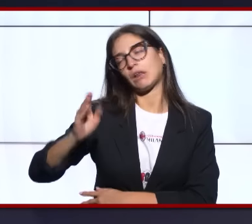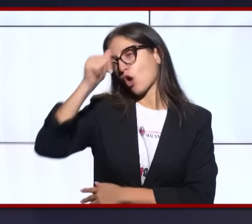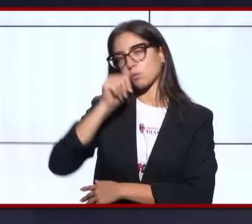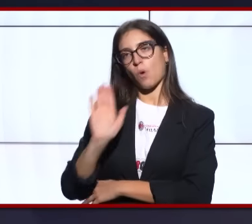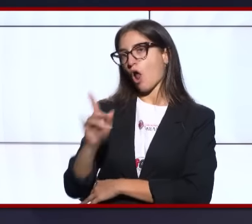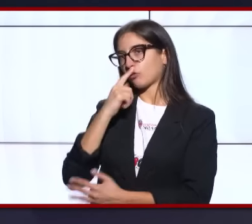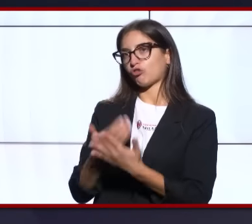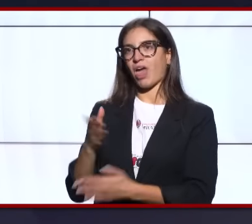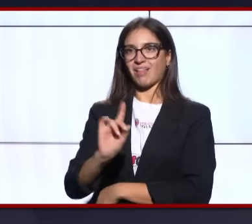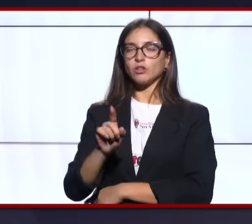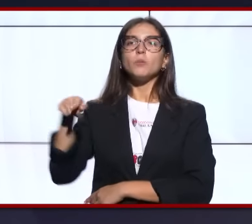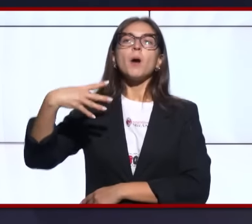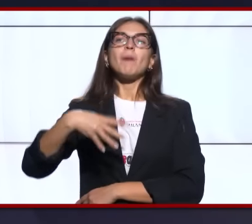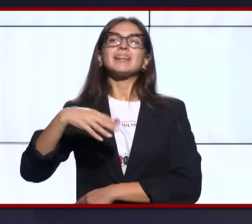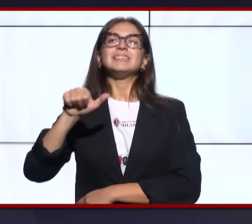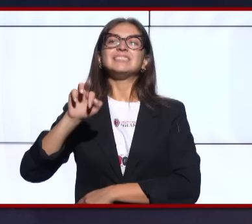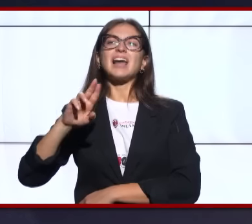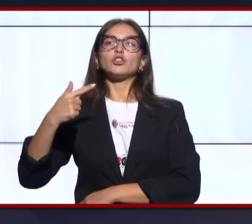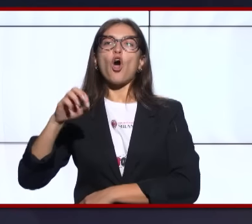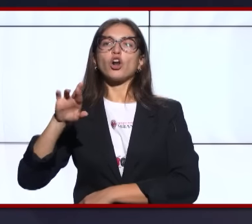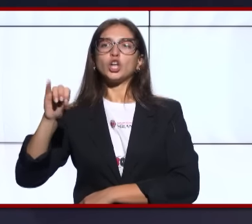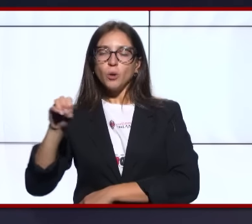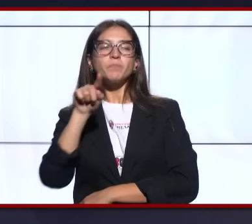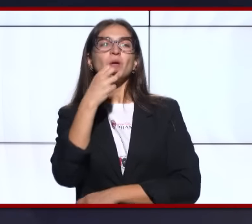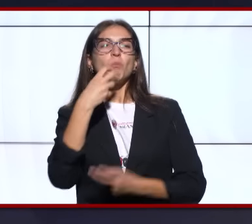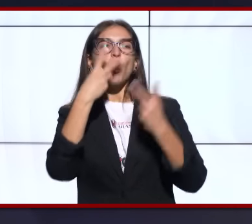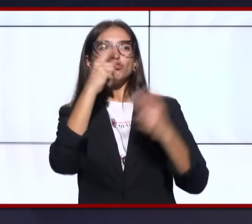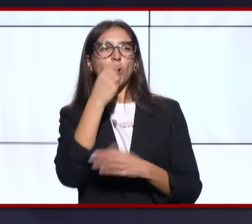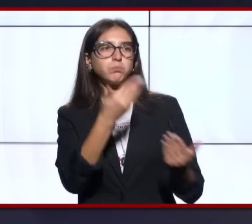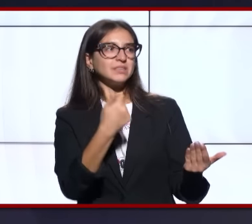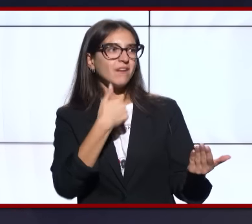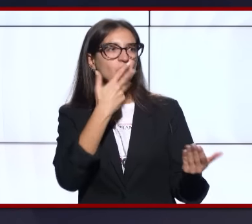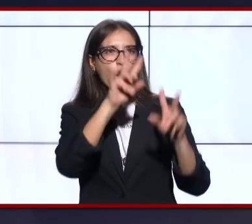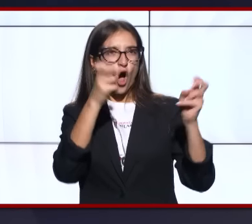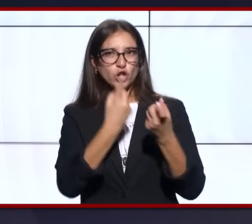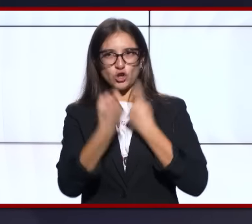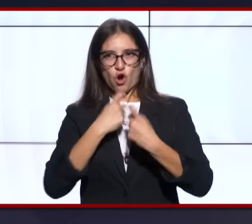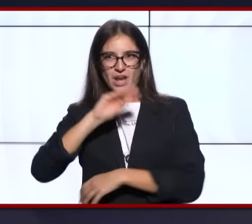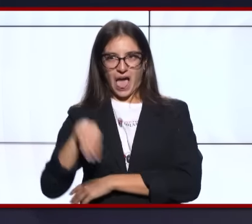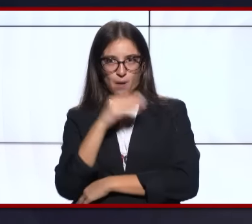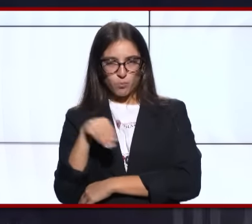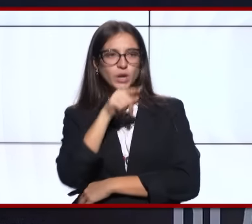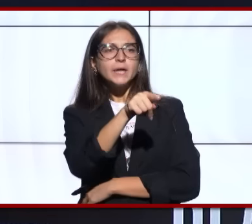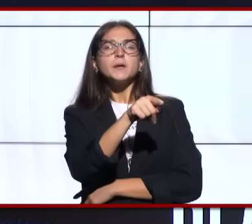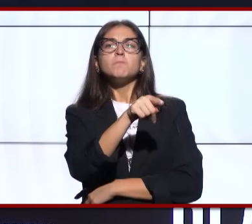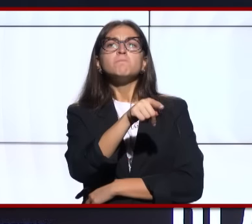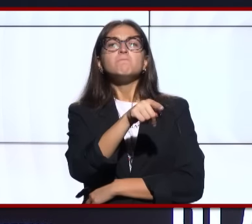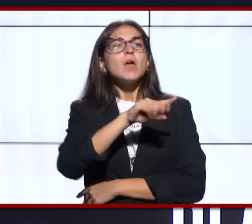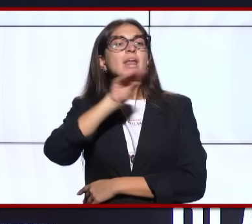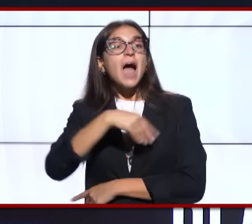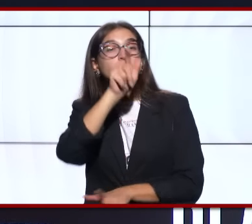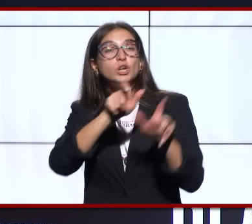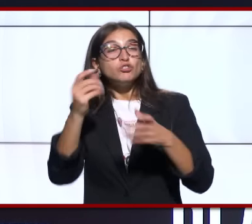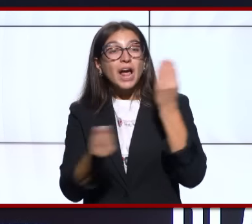Sartori buongiorno mister Io torno un attimo sul Napoli Cosa o chi teme di più degli azzurri e soprattutto la